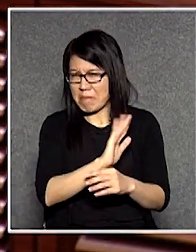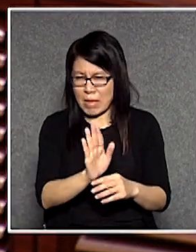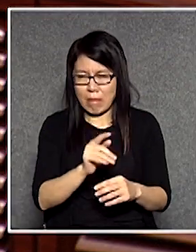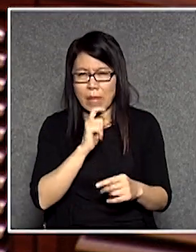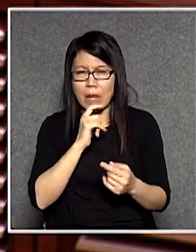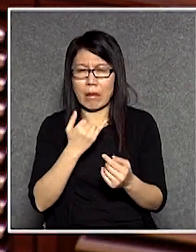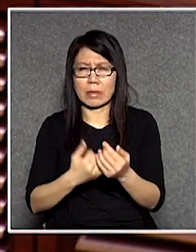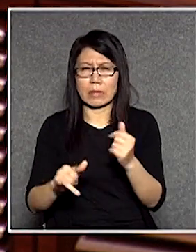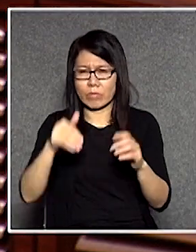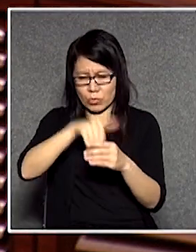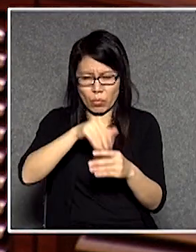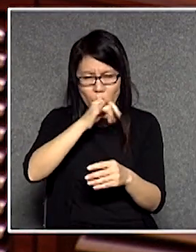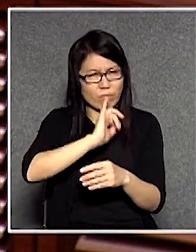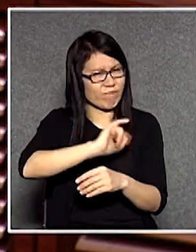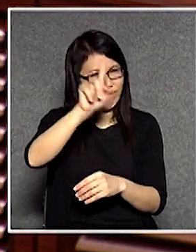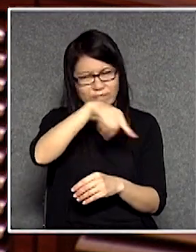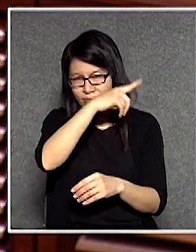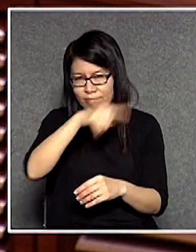的修訂通過的。